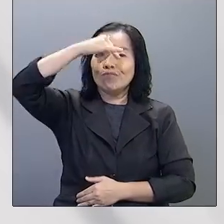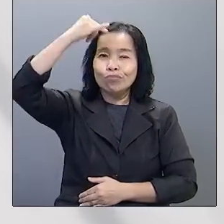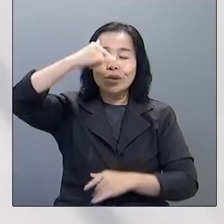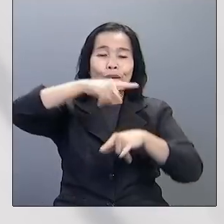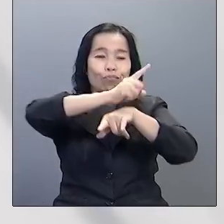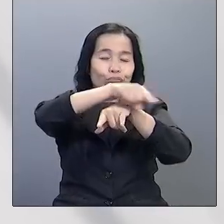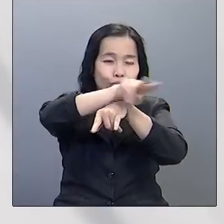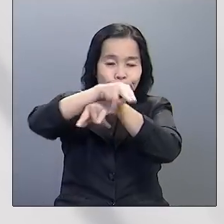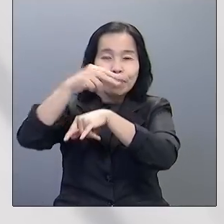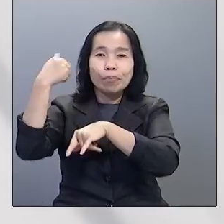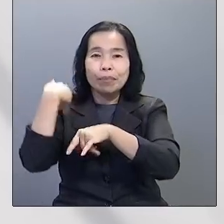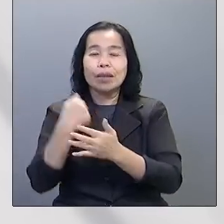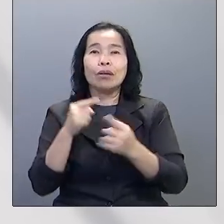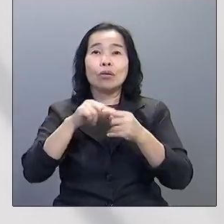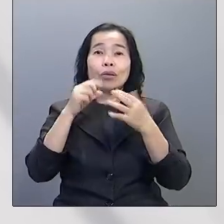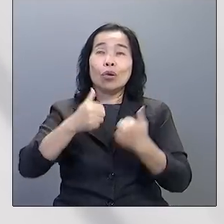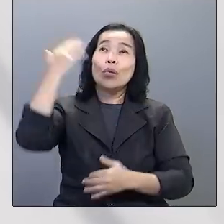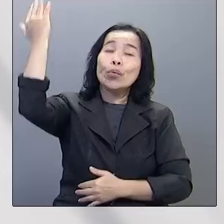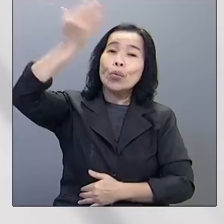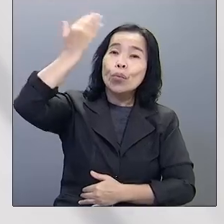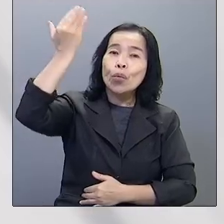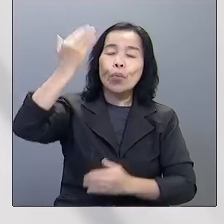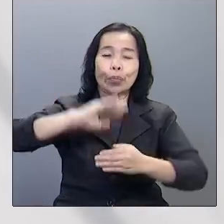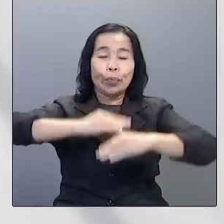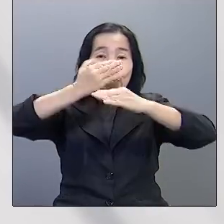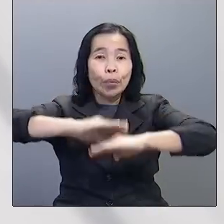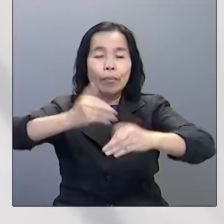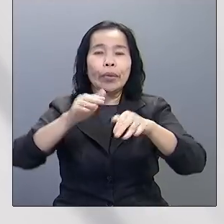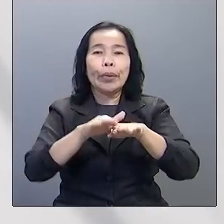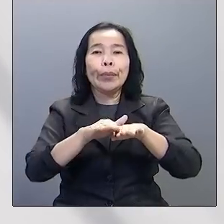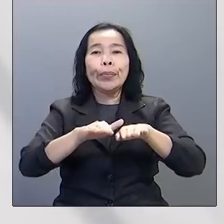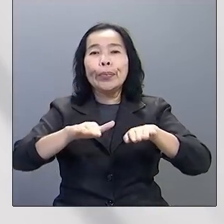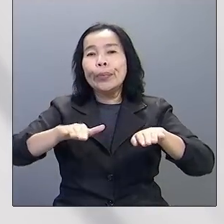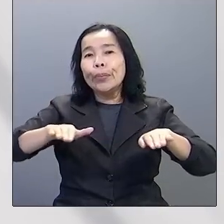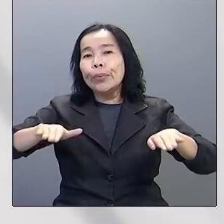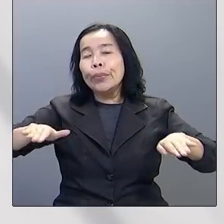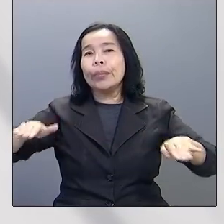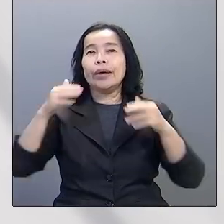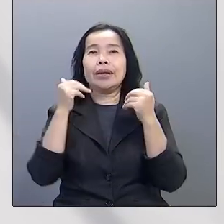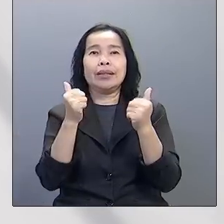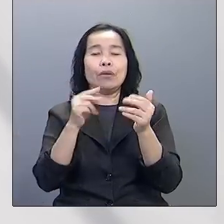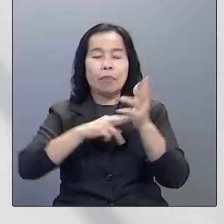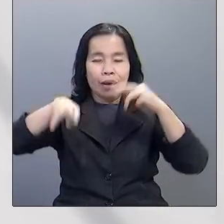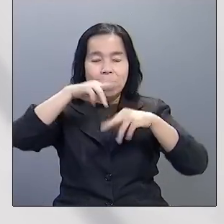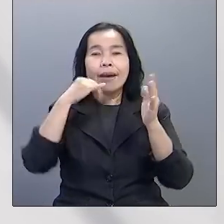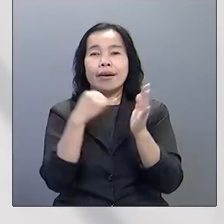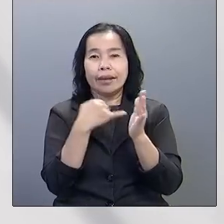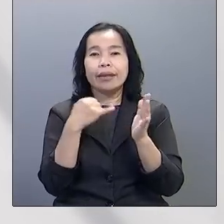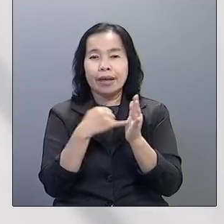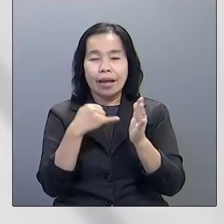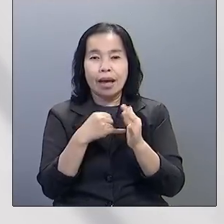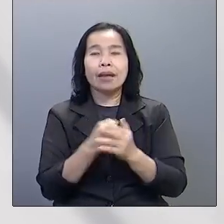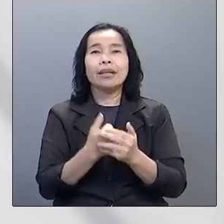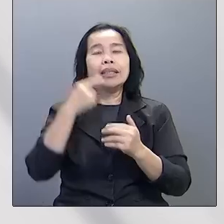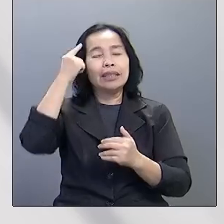ข่าวดีอย่างหนึ่งนั่นก็คือเรื่องของสภาพลมสภาพคลื่นตอนนี้เริ่มที่จะบรรเทาลงจากช่วงที่มีการเกิดเหตุดังนั้นก็